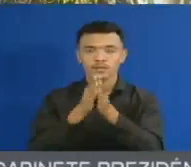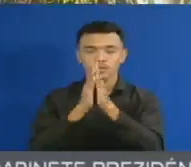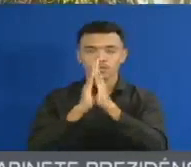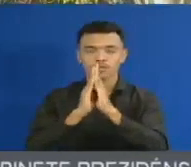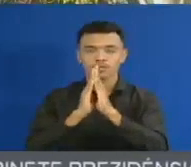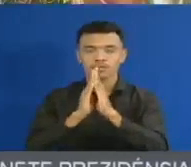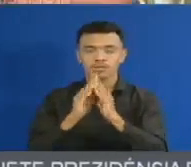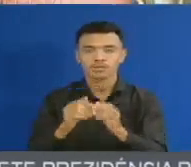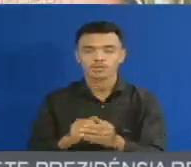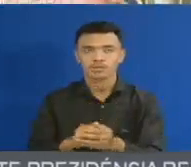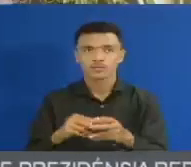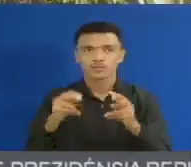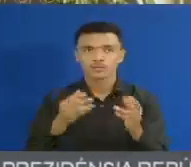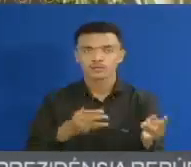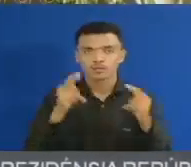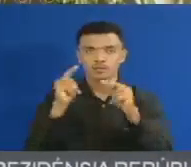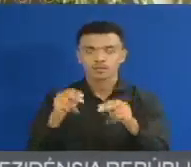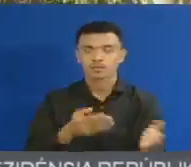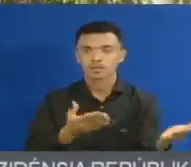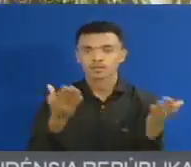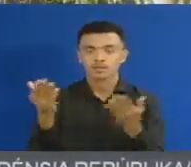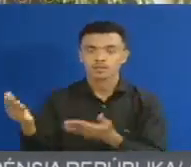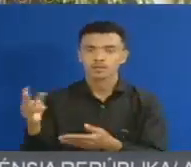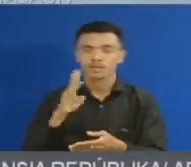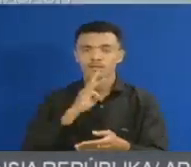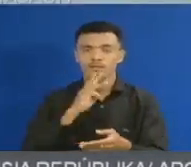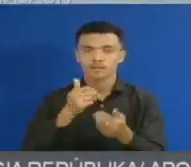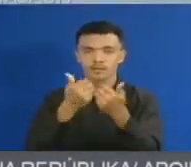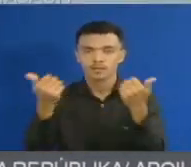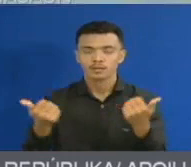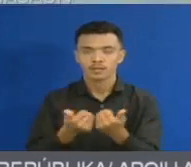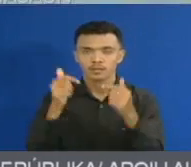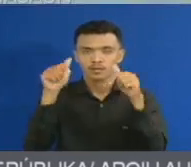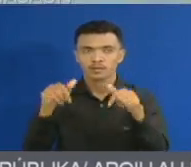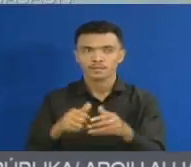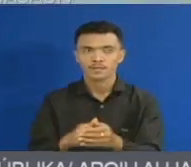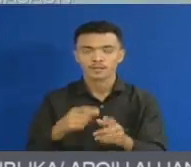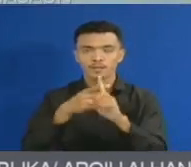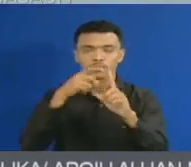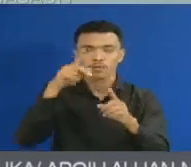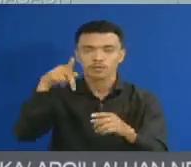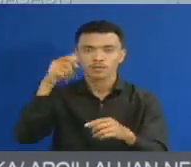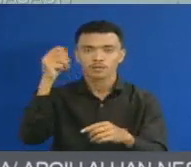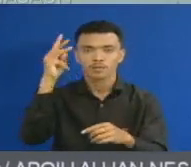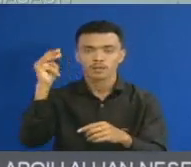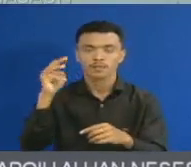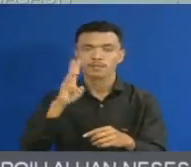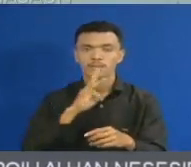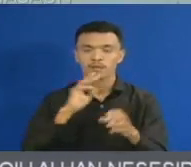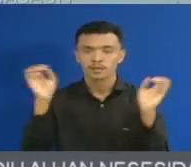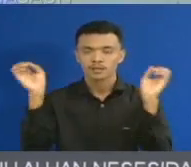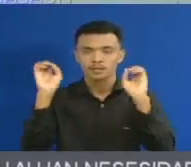tinggi ajukan be mai haya. Kami komander ada metiaut ni. Husi be pam ni ane kami be lai ha, kami uza be sanyo